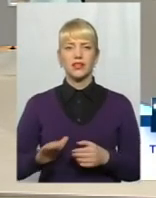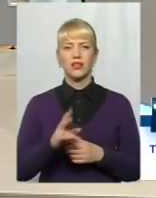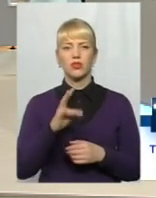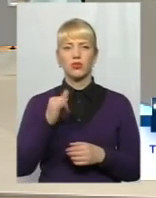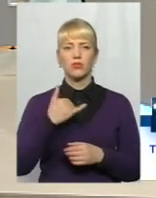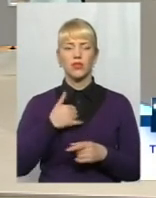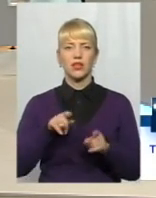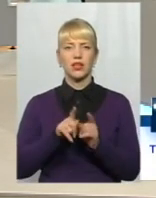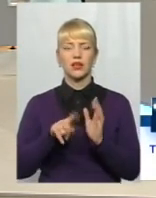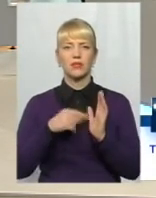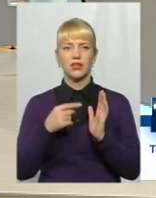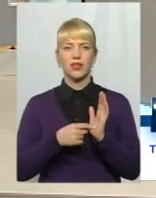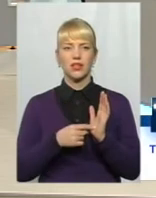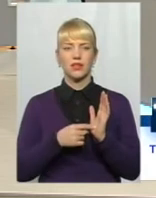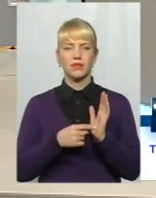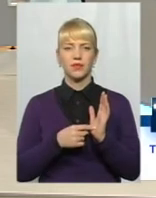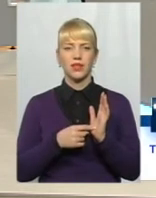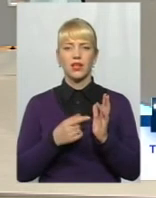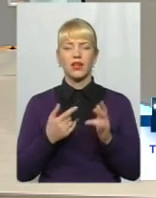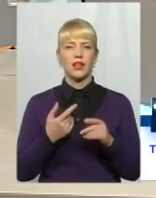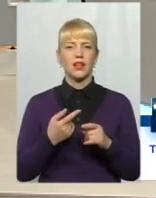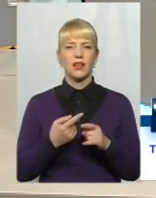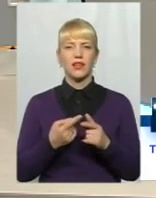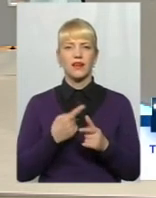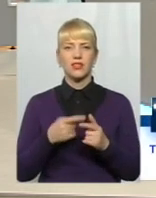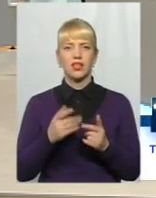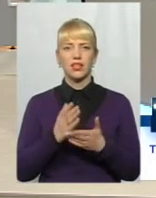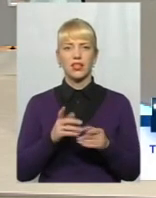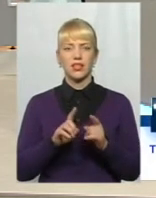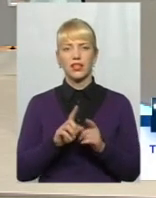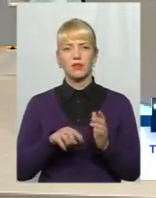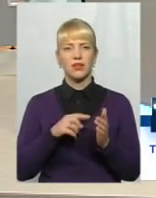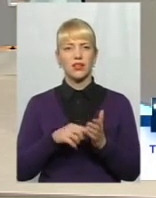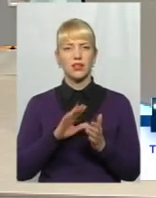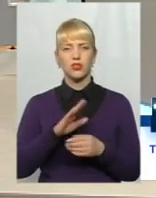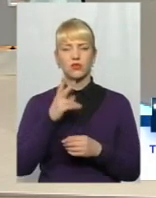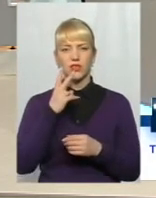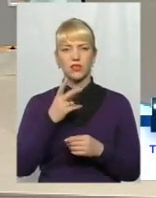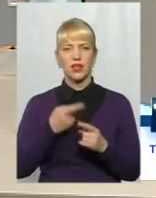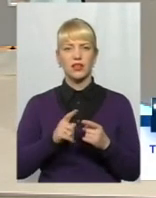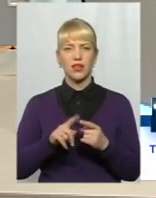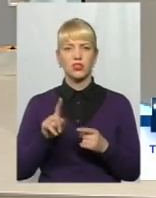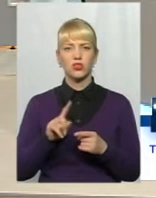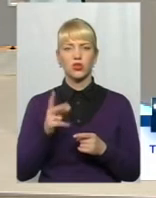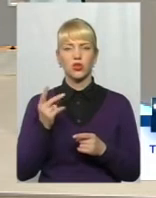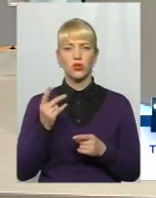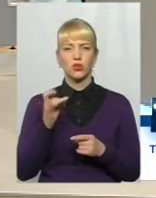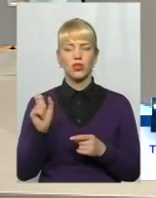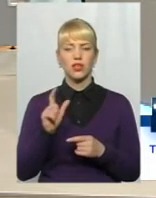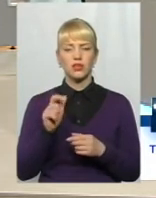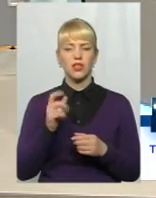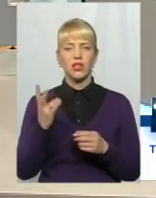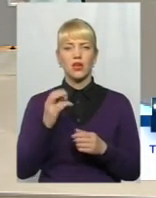таке запитання. Вже є таке нагальне питання, що не дивлячись на те, що вже другий раз підряд кожну